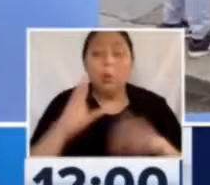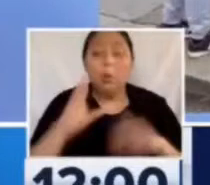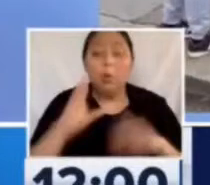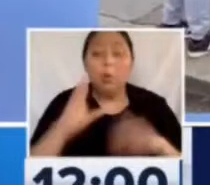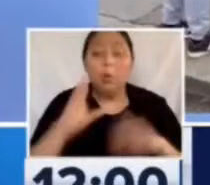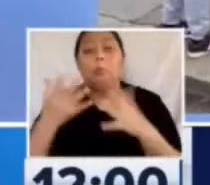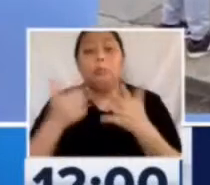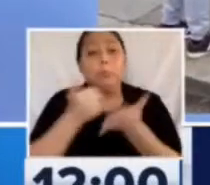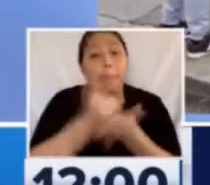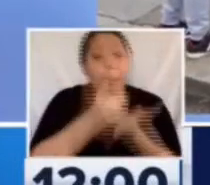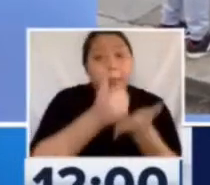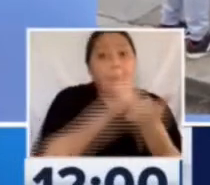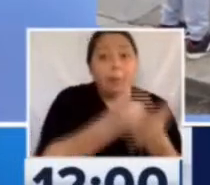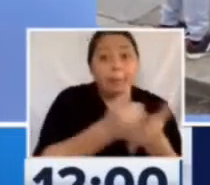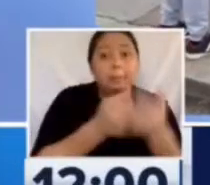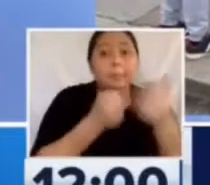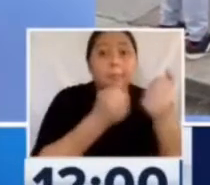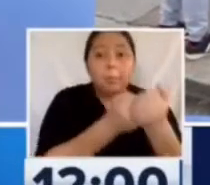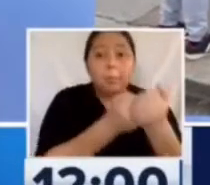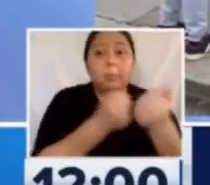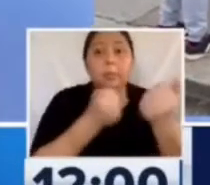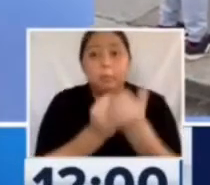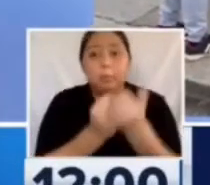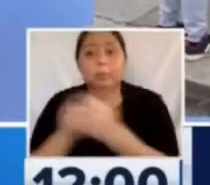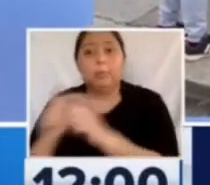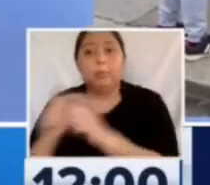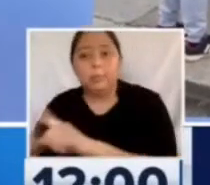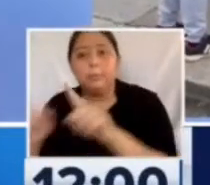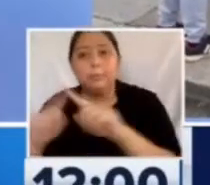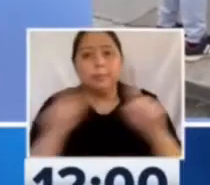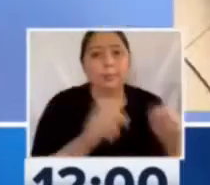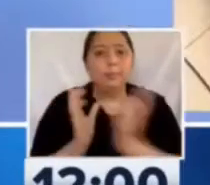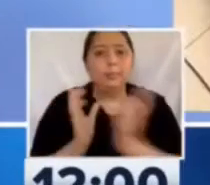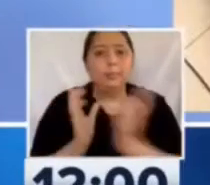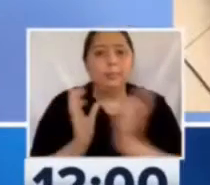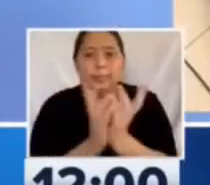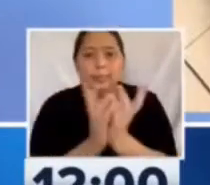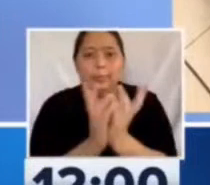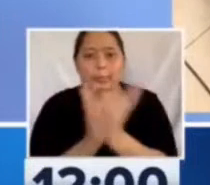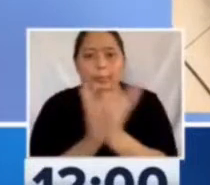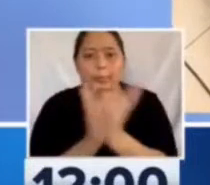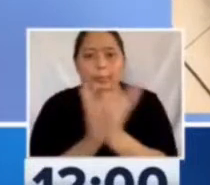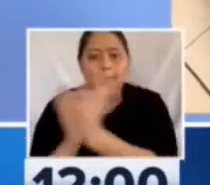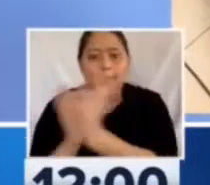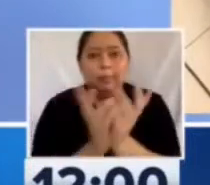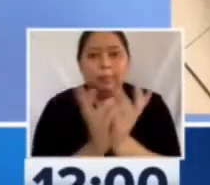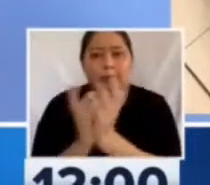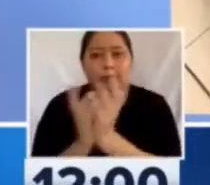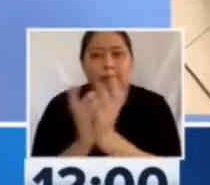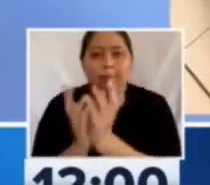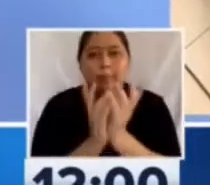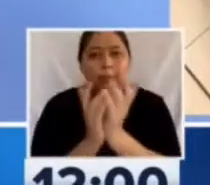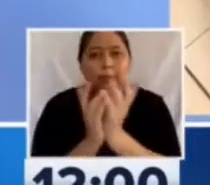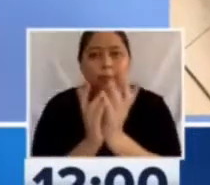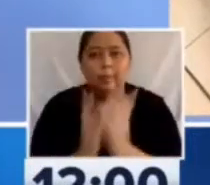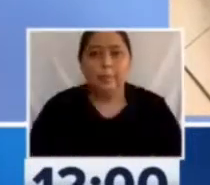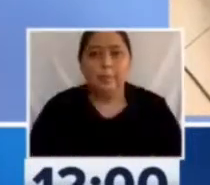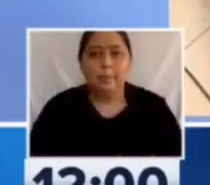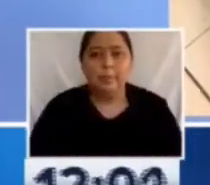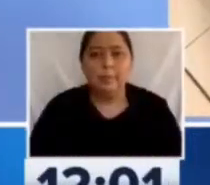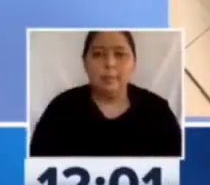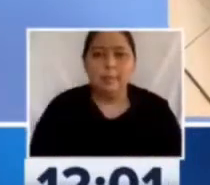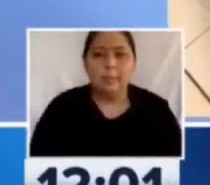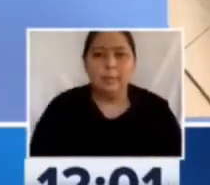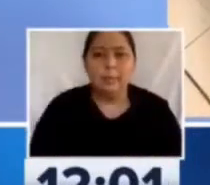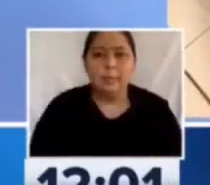Filipino here in France dahil ito po ay dahil sa bayanihan natin na ginagawa.